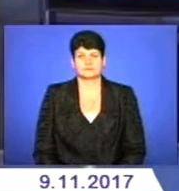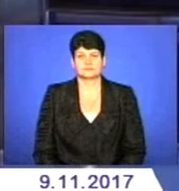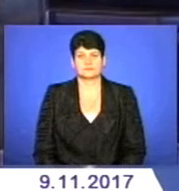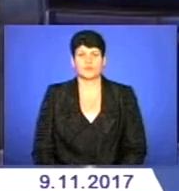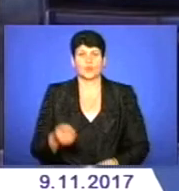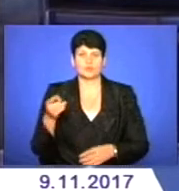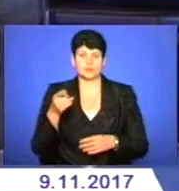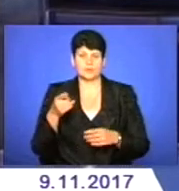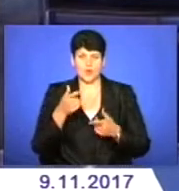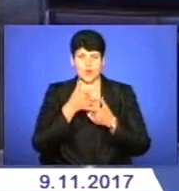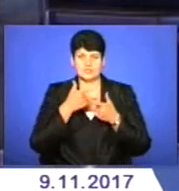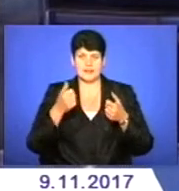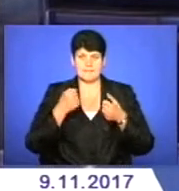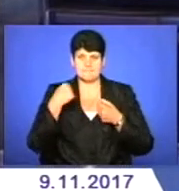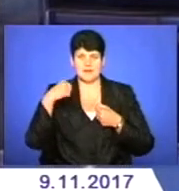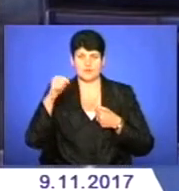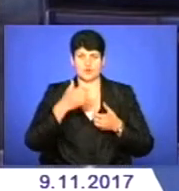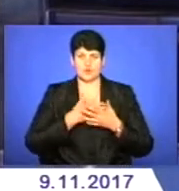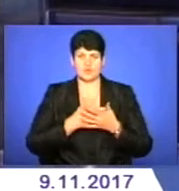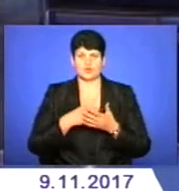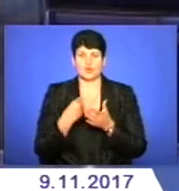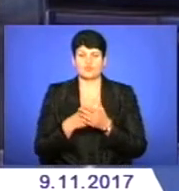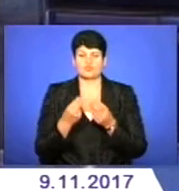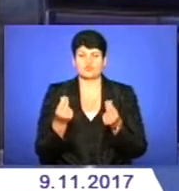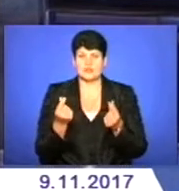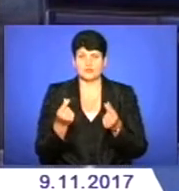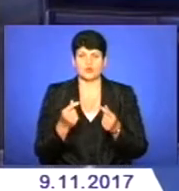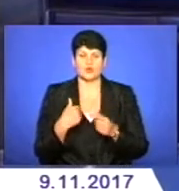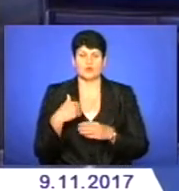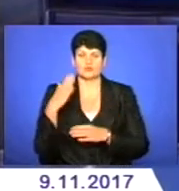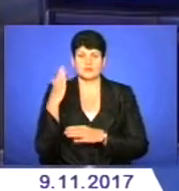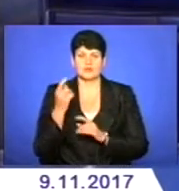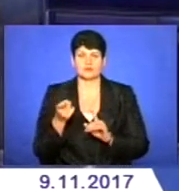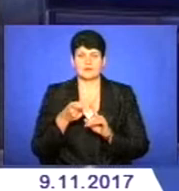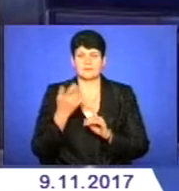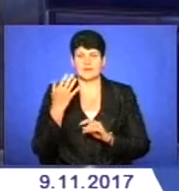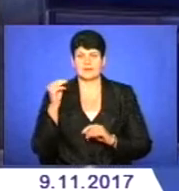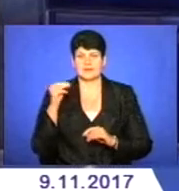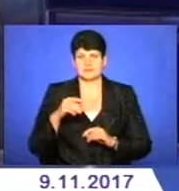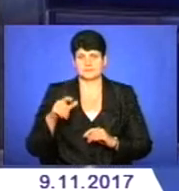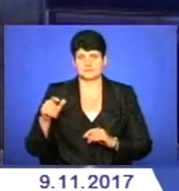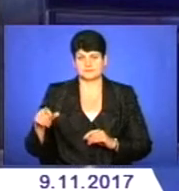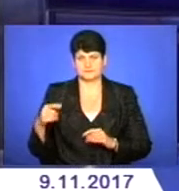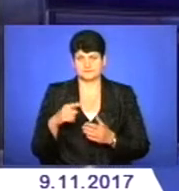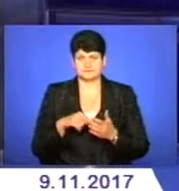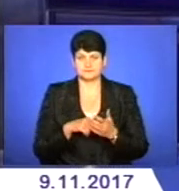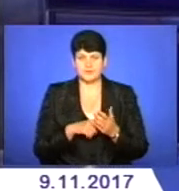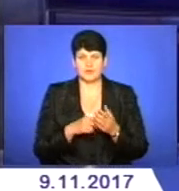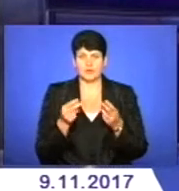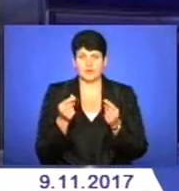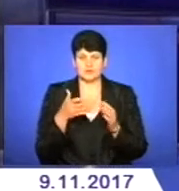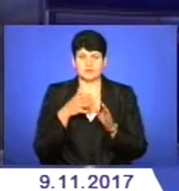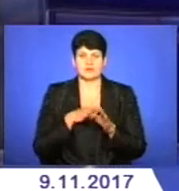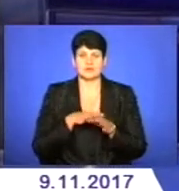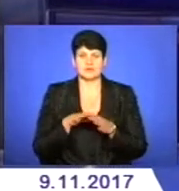У Тернополі оголосили переможців громадського бюджету. До голосування долучилося більше 5 тисяч жителів міста. Кошти на реалізацію